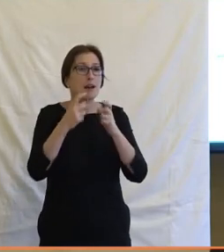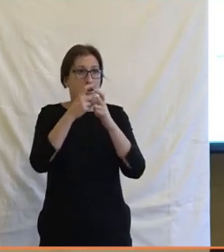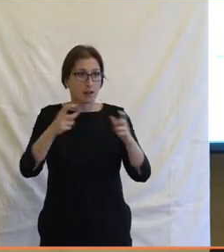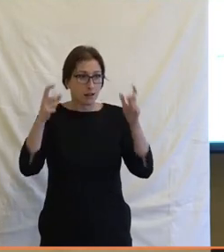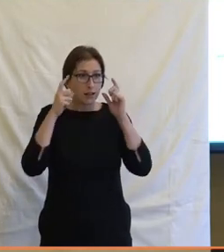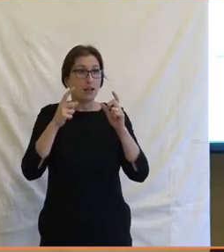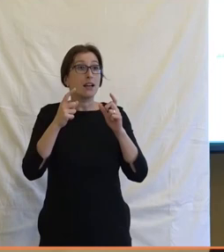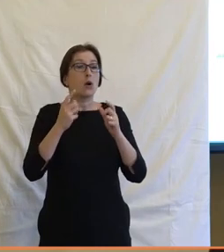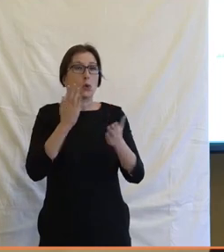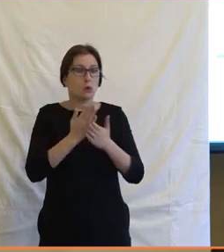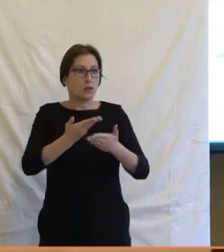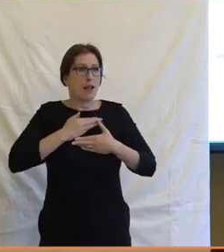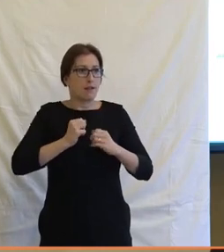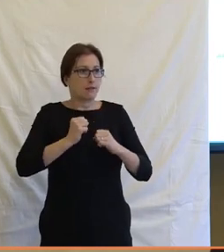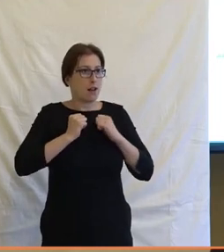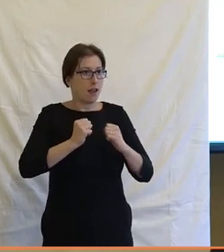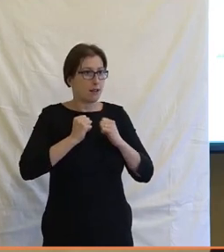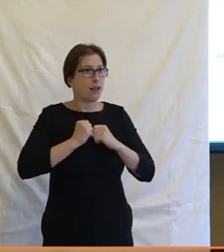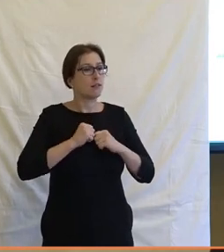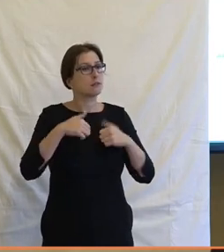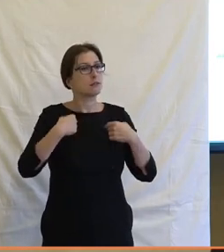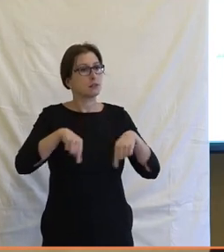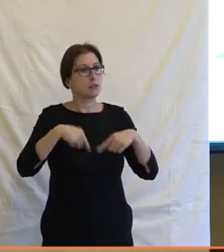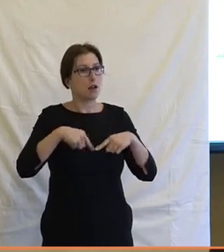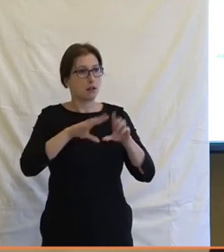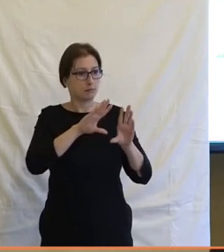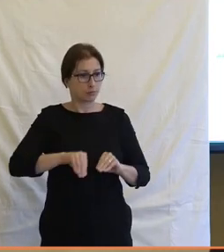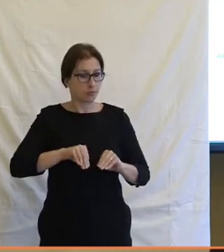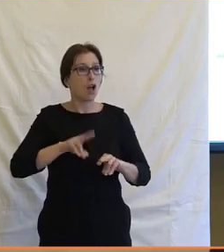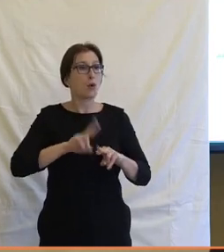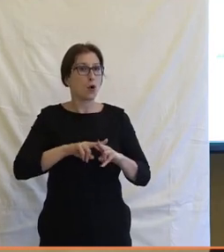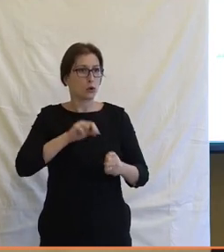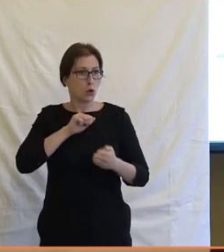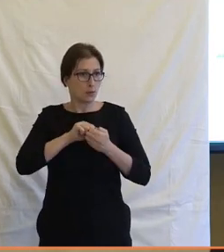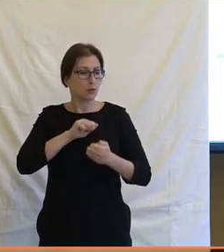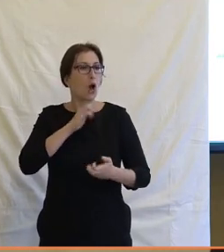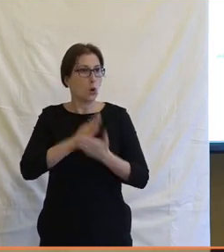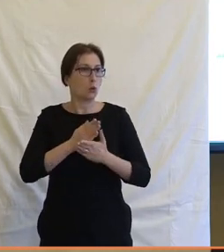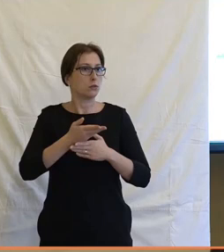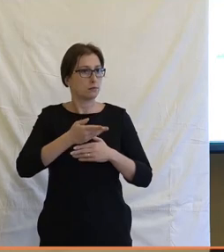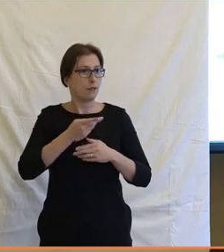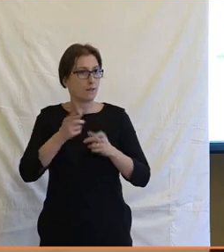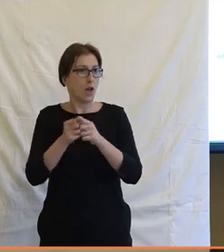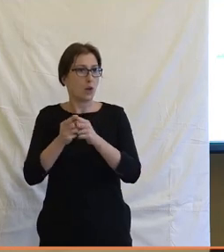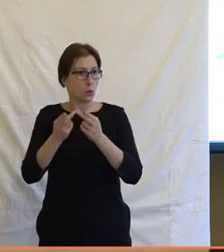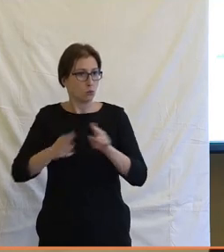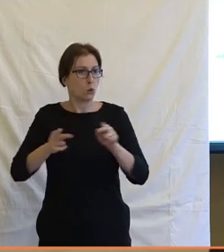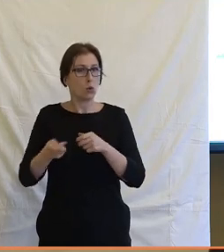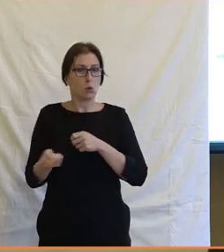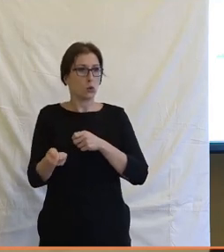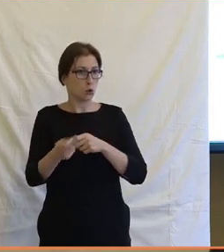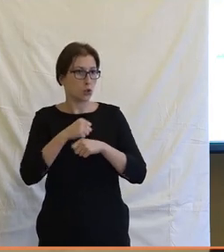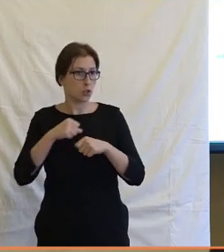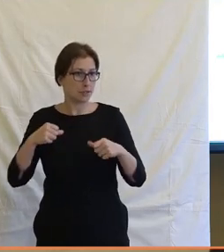bezpečném prostředí tady ten strach odbourat, a až ten člověk získá trochu jistotu, tak se vlastně potom